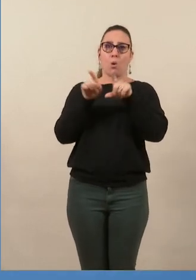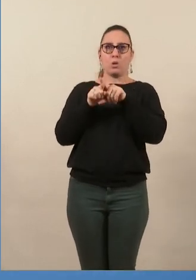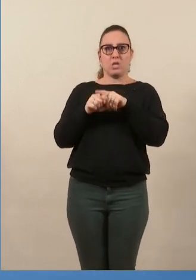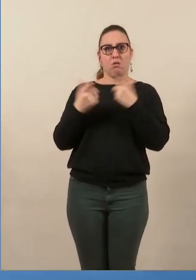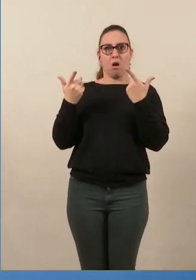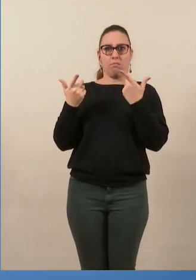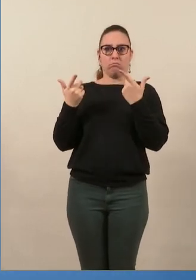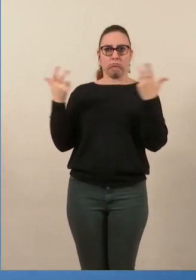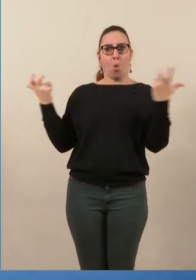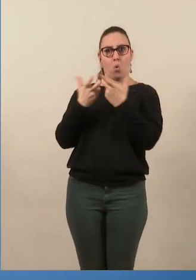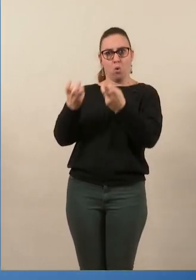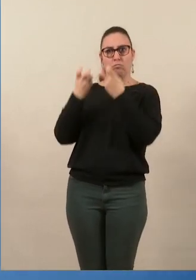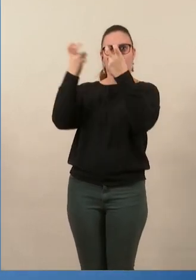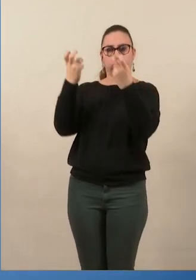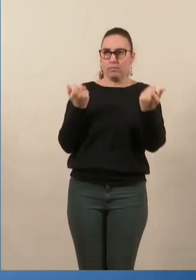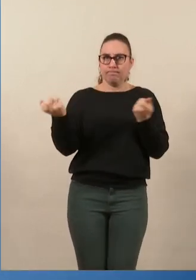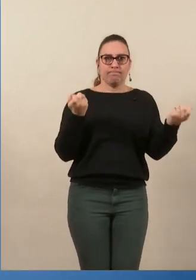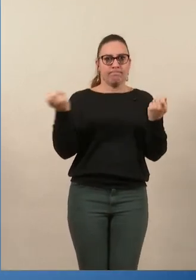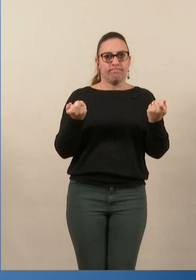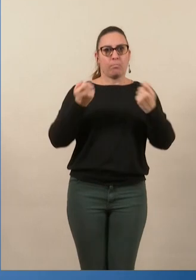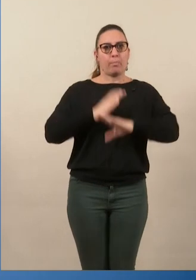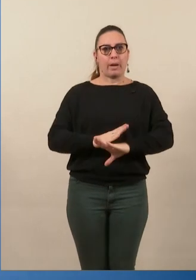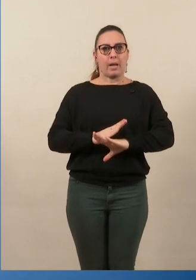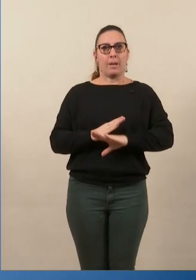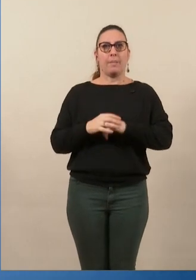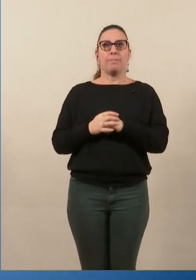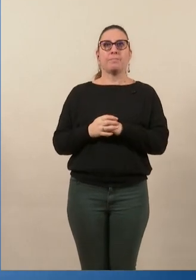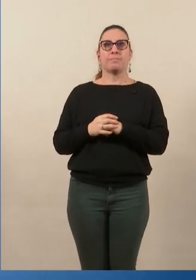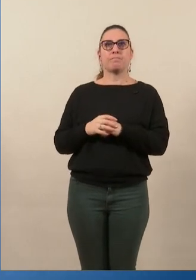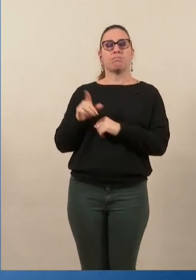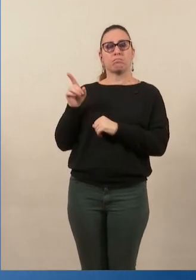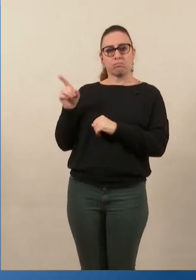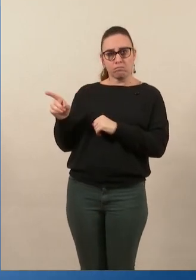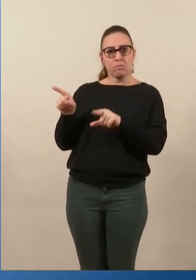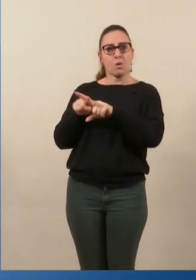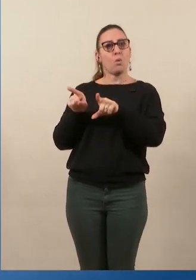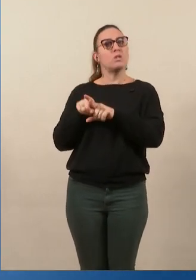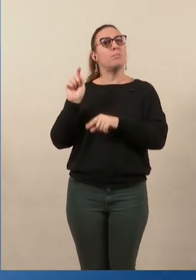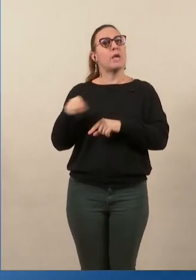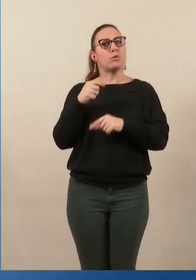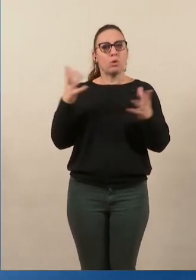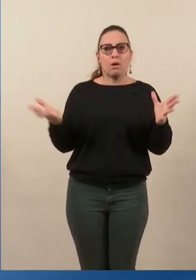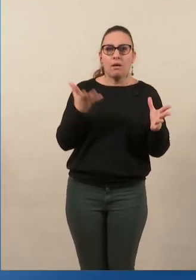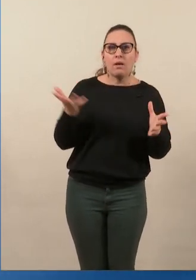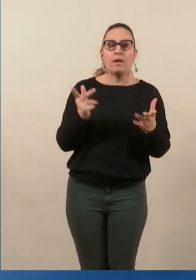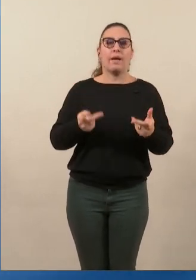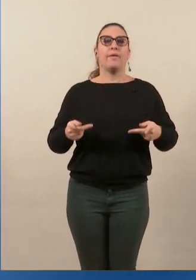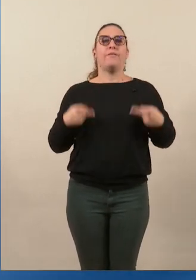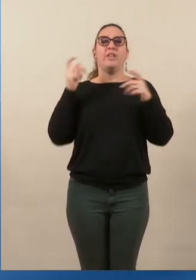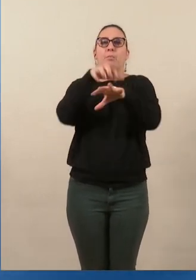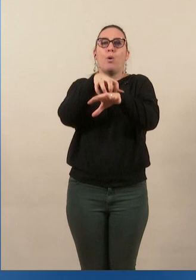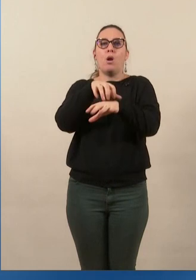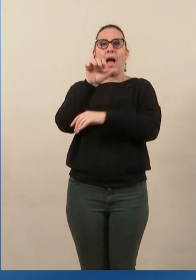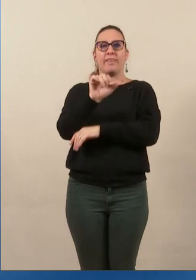importantes et euh comme cela a été écrit par mon adjoint nous soutenons bien évidemment le pôle de vie Anatole